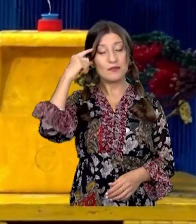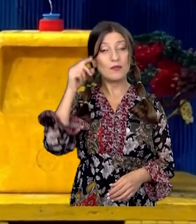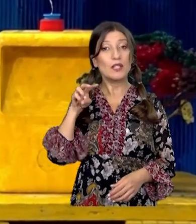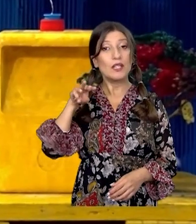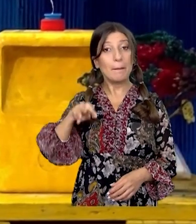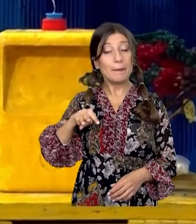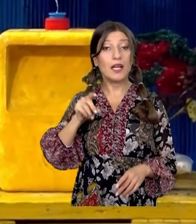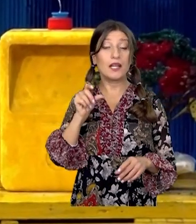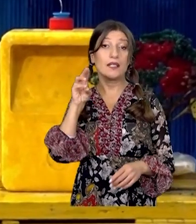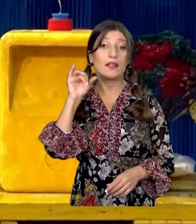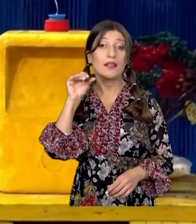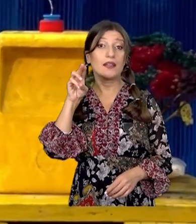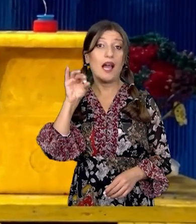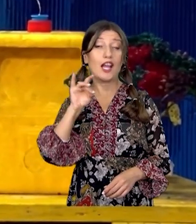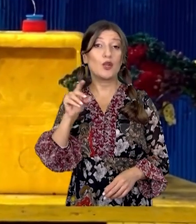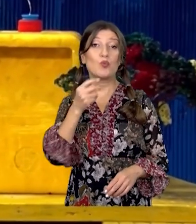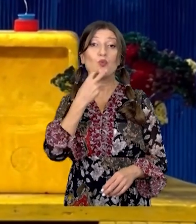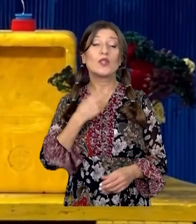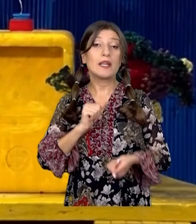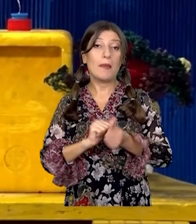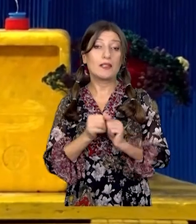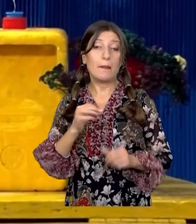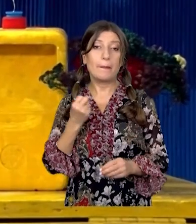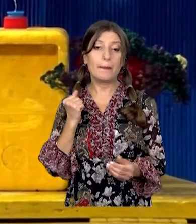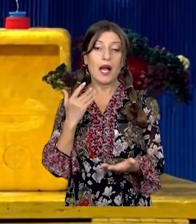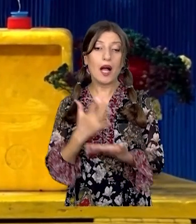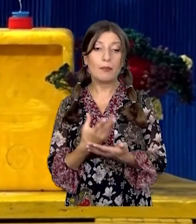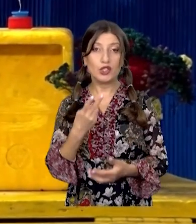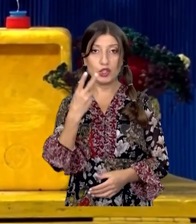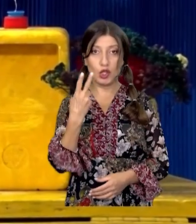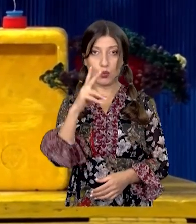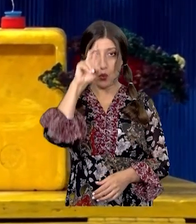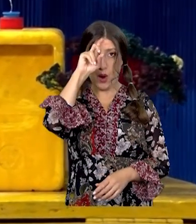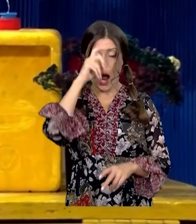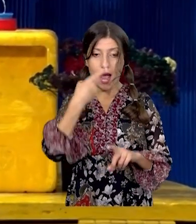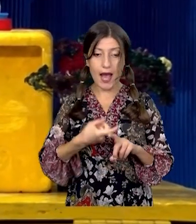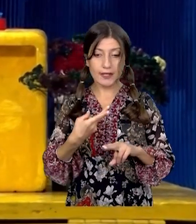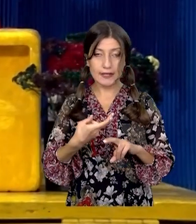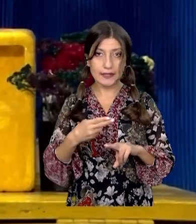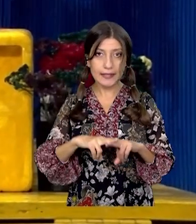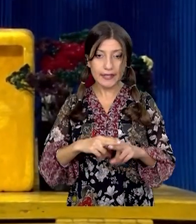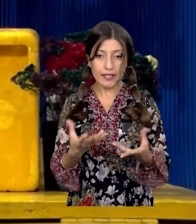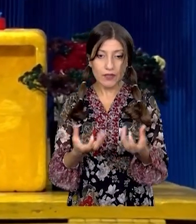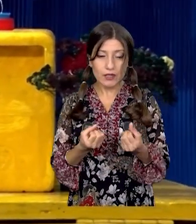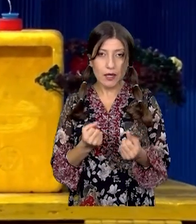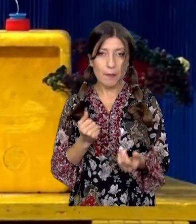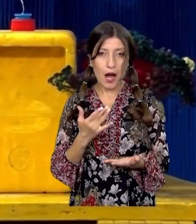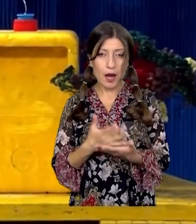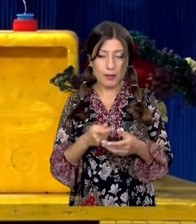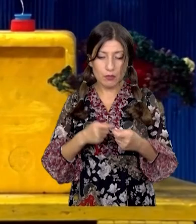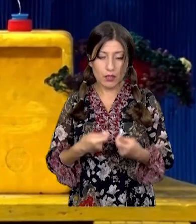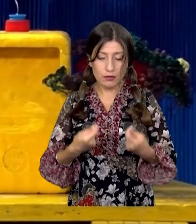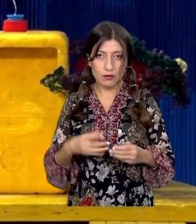եմ, որ մտարի մուլտֆիլմ պատրաստելու համար միանգամից երկու աստղիկ կվերցնեմ ես անգամ, բա, եւ երկու աստղիկները կմանրացնեմ տիեզերական բաժակի